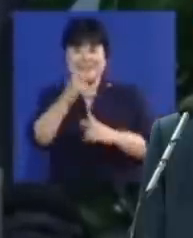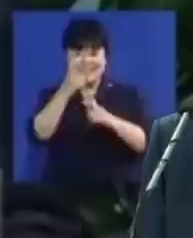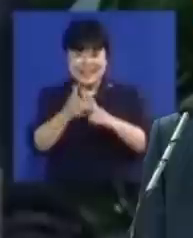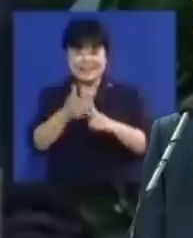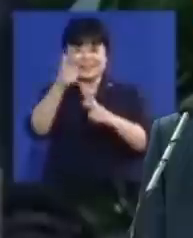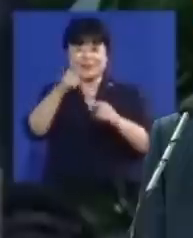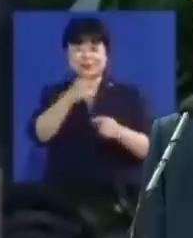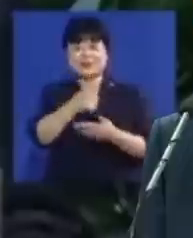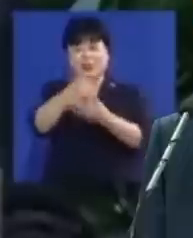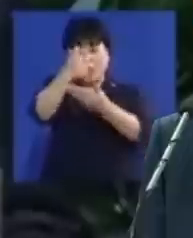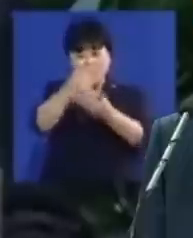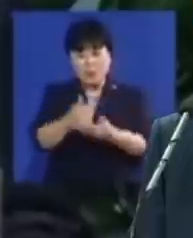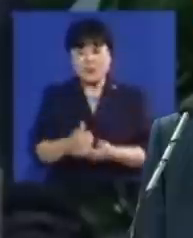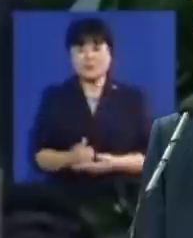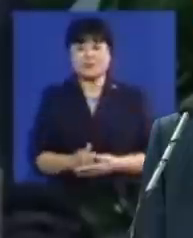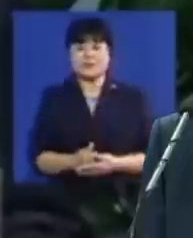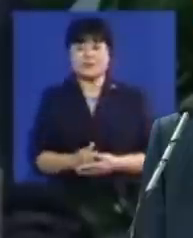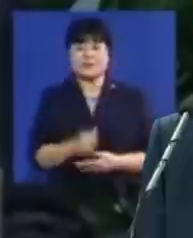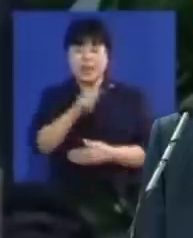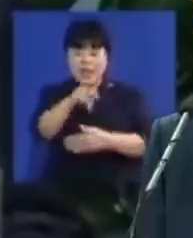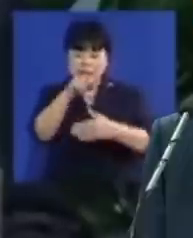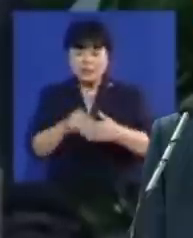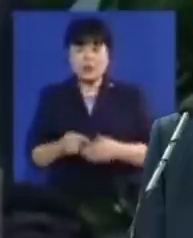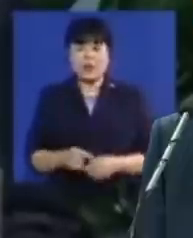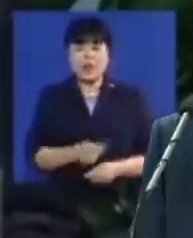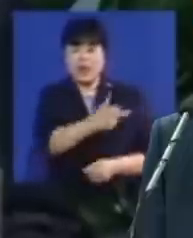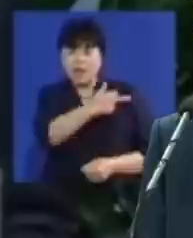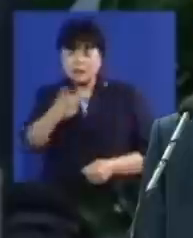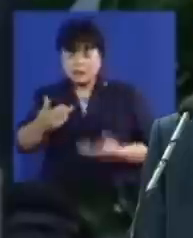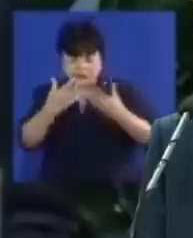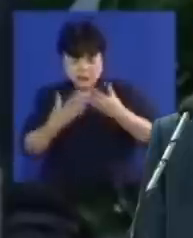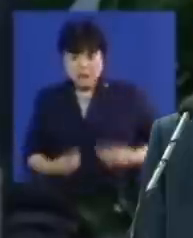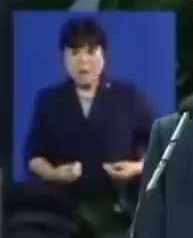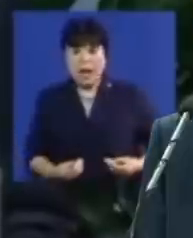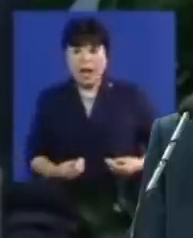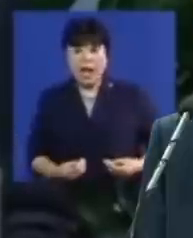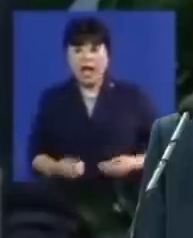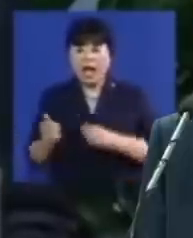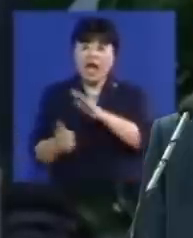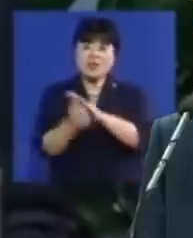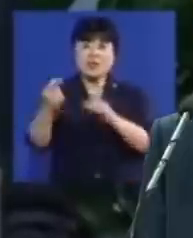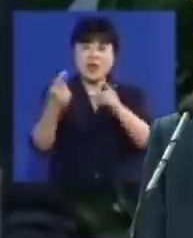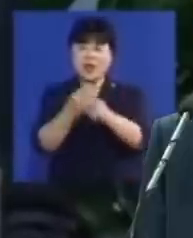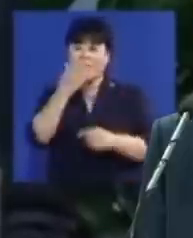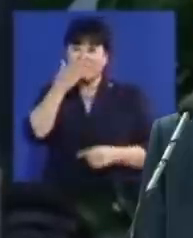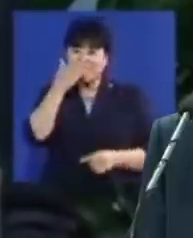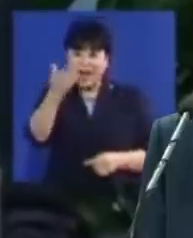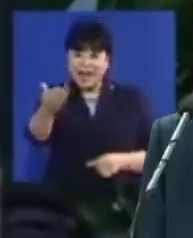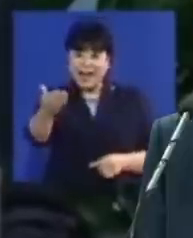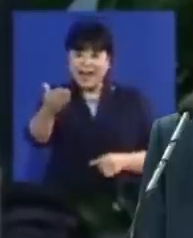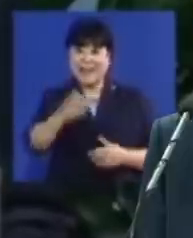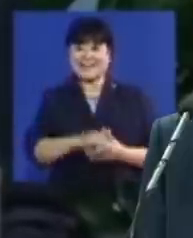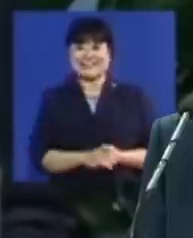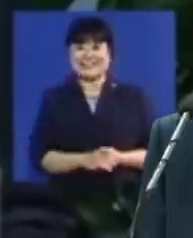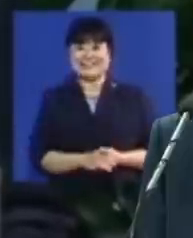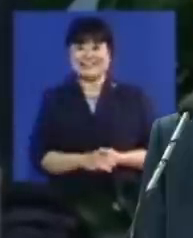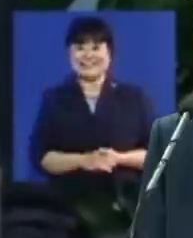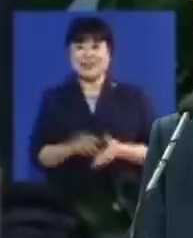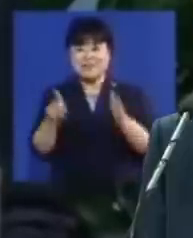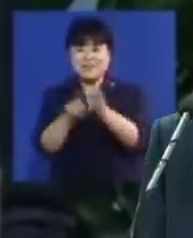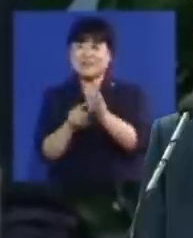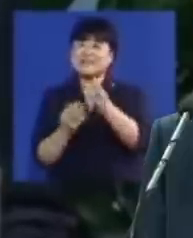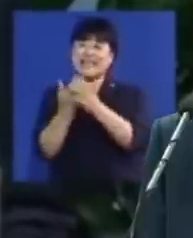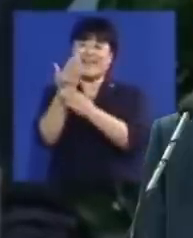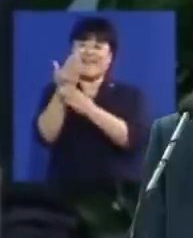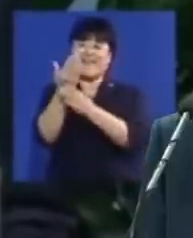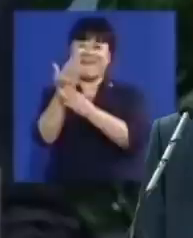예수님을 구주로 모시면 내 생애 속에 있는 이 어마어마한 절망이 소망으로 바뀔 수가 있지 않겠냐, 그러한 믿음이